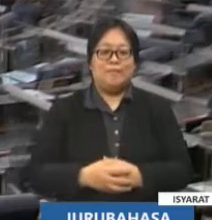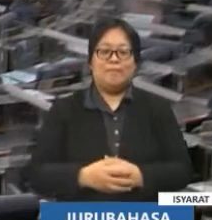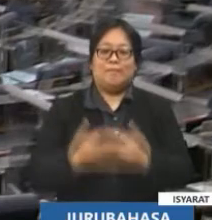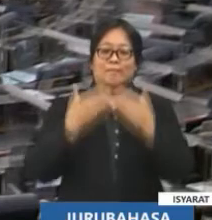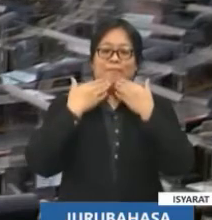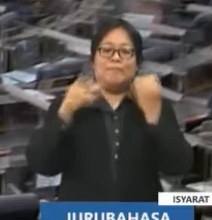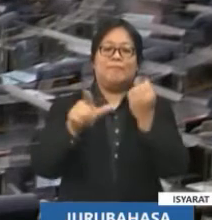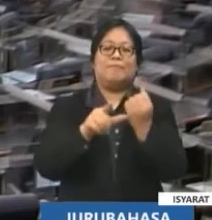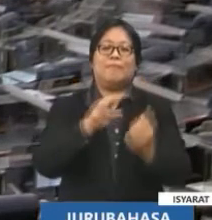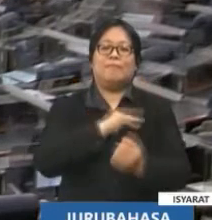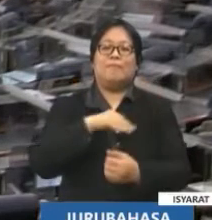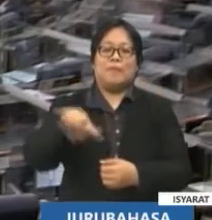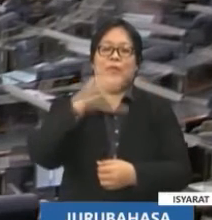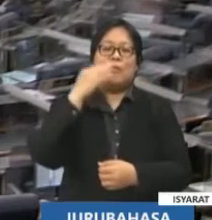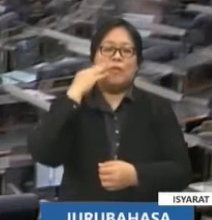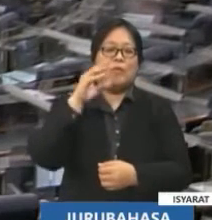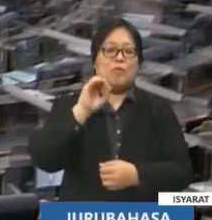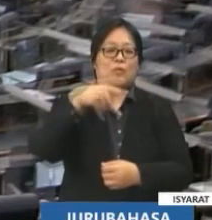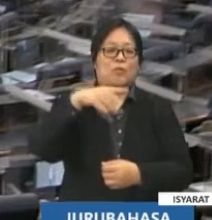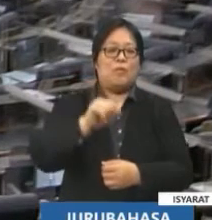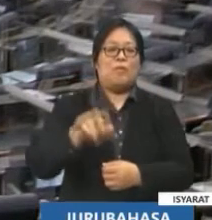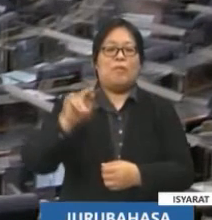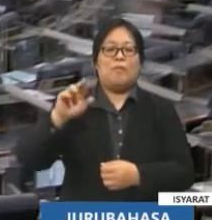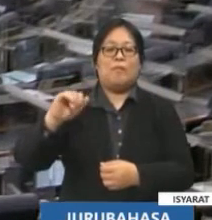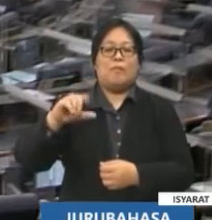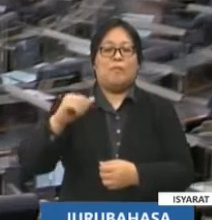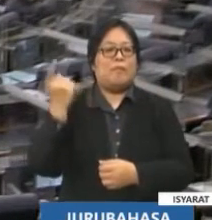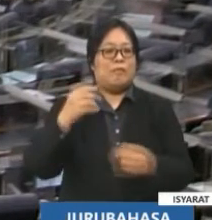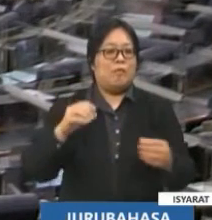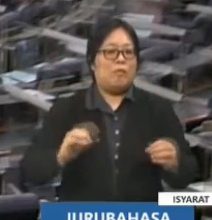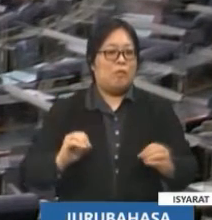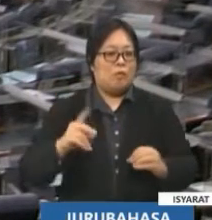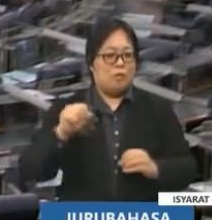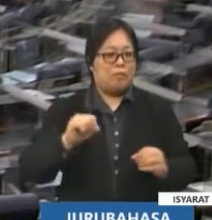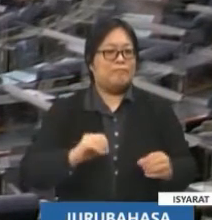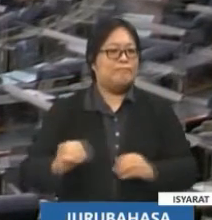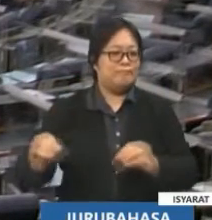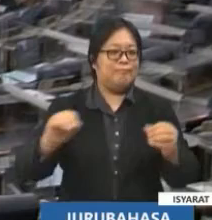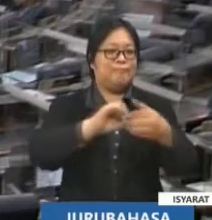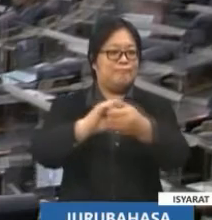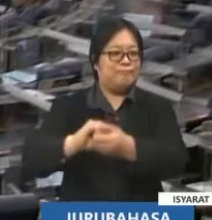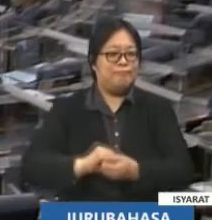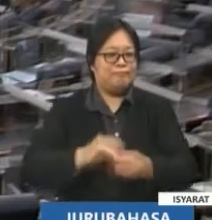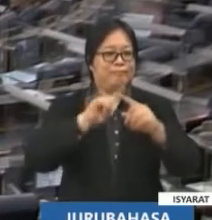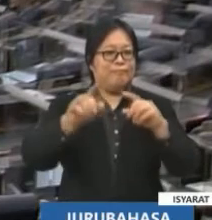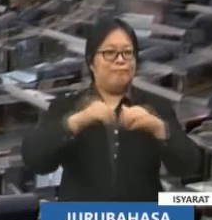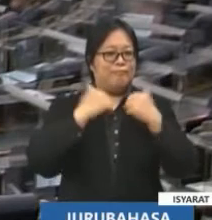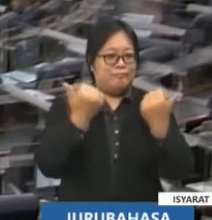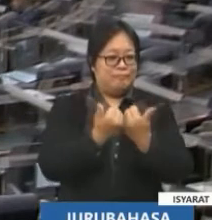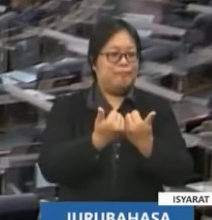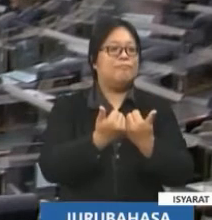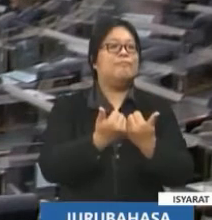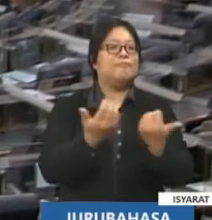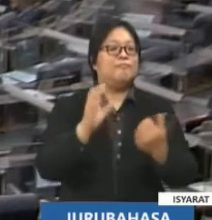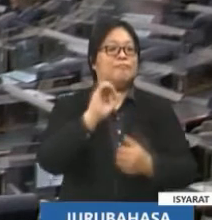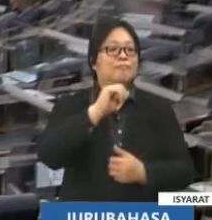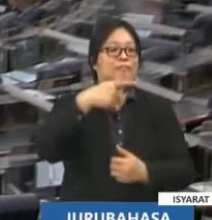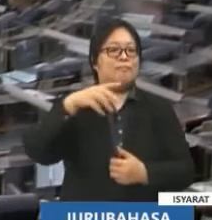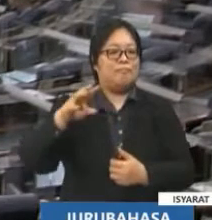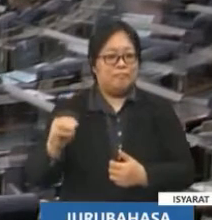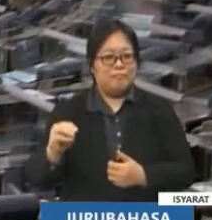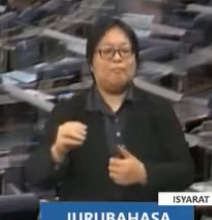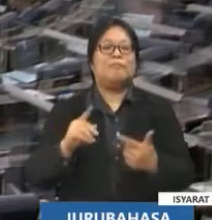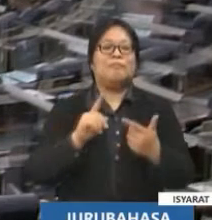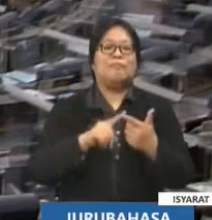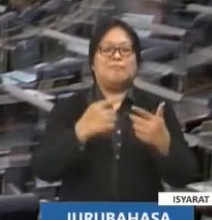timbalan menteri kita tahu bahwa ini merupakan operasi bersepadu diantara Bapak Jessy seperti aja sih penguasaan merk